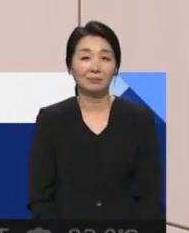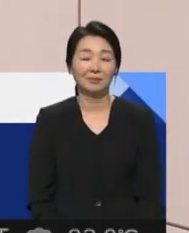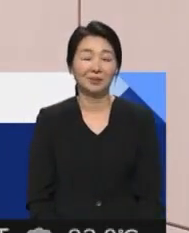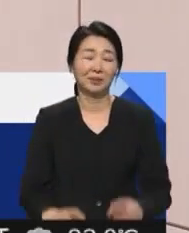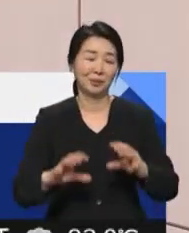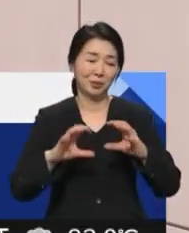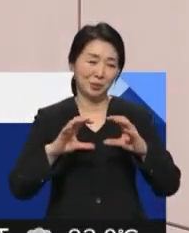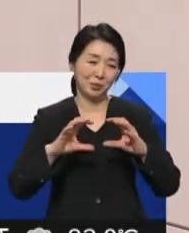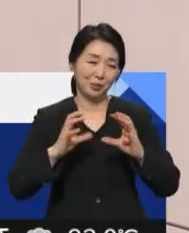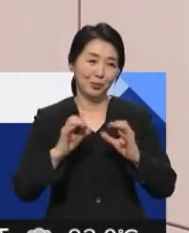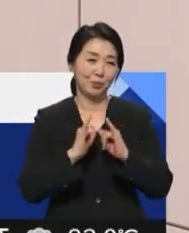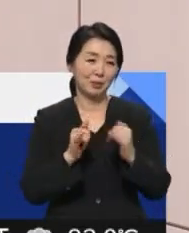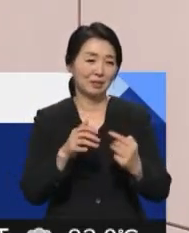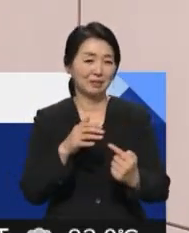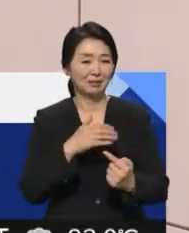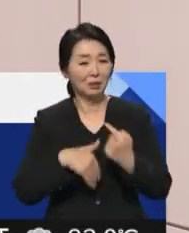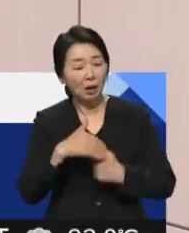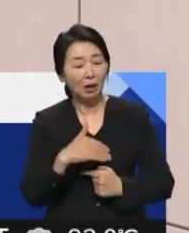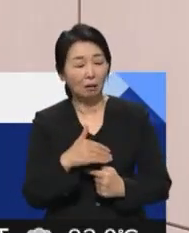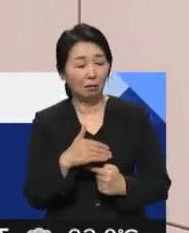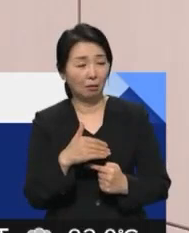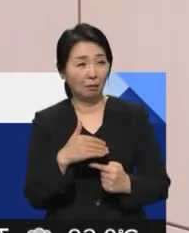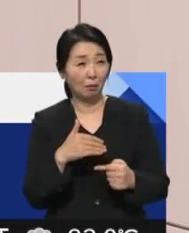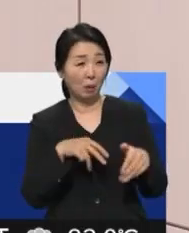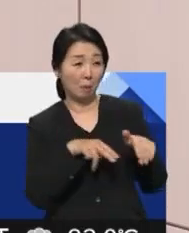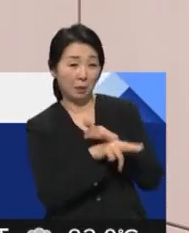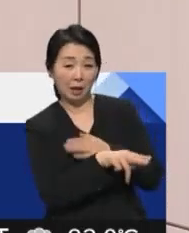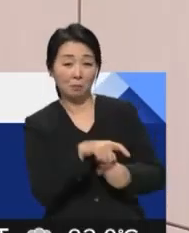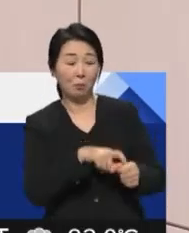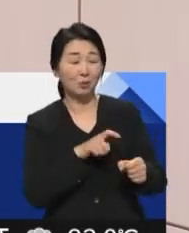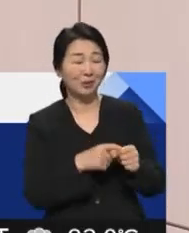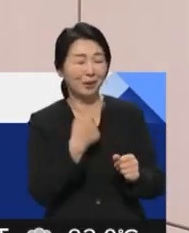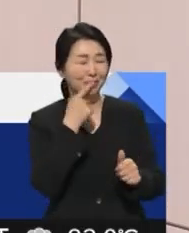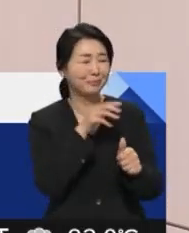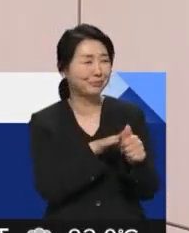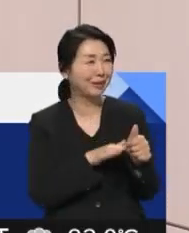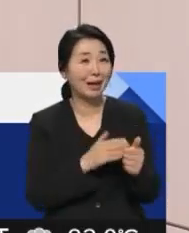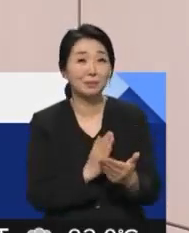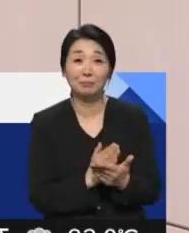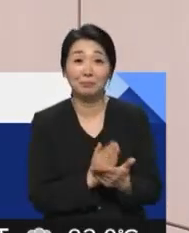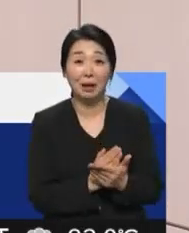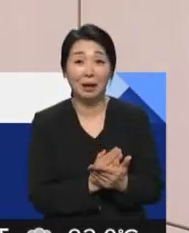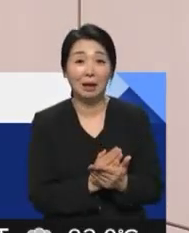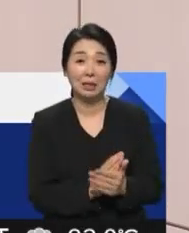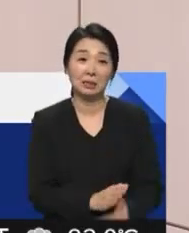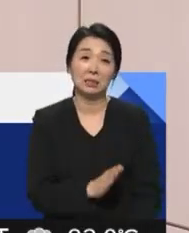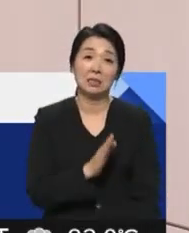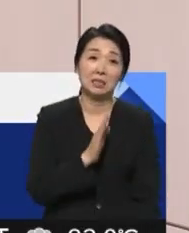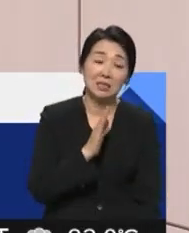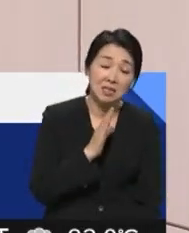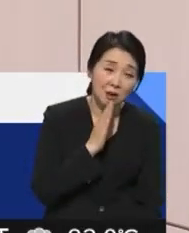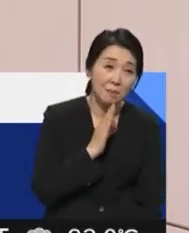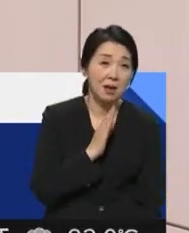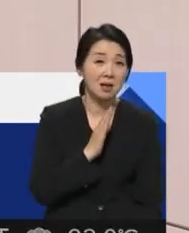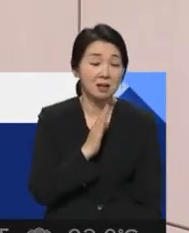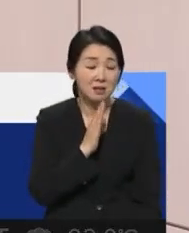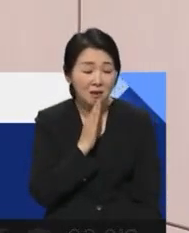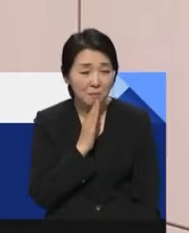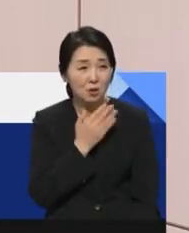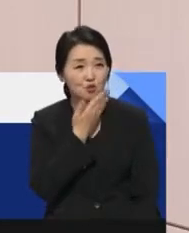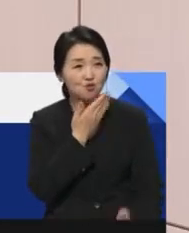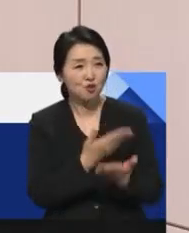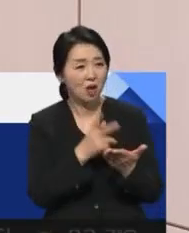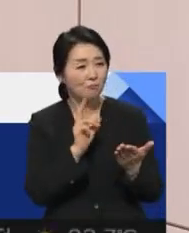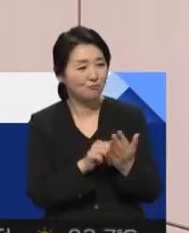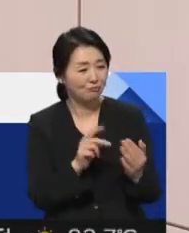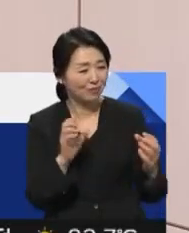전환 혹은 시선 회피를 위한 형태의 립서비스가 되지 않도록 실질 내용을 갖춘 대화가 될 수 있도록